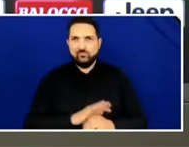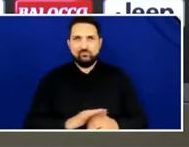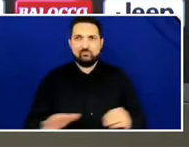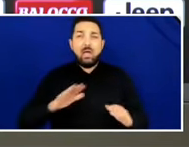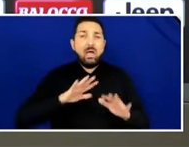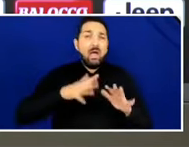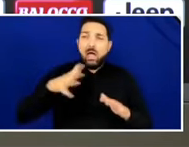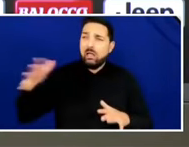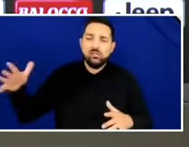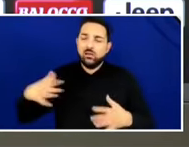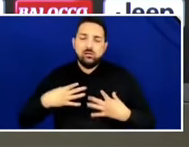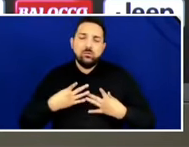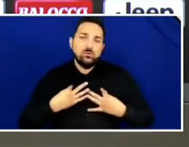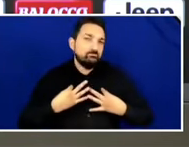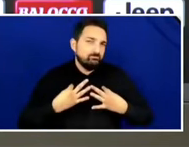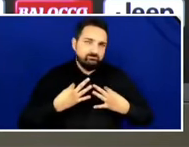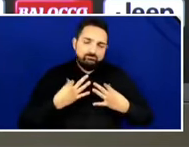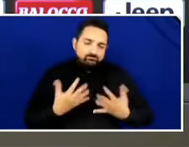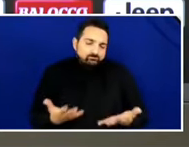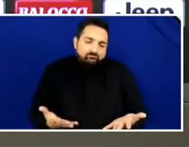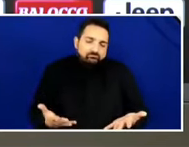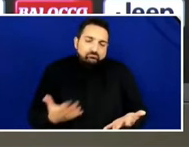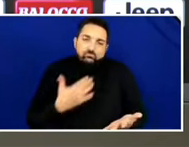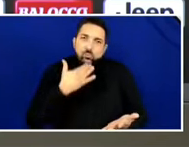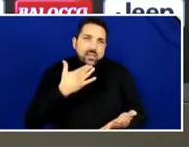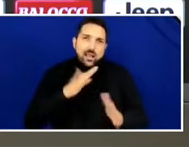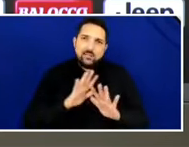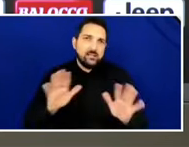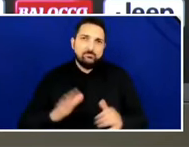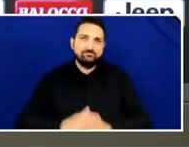dove conta pochissimo in questo momento